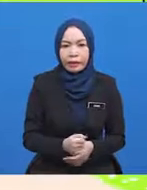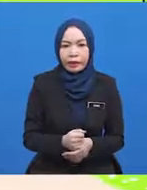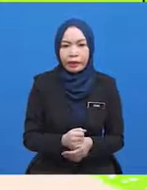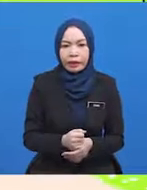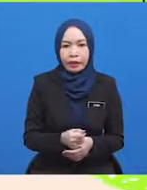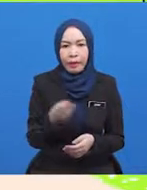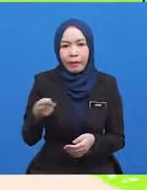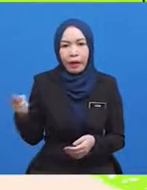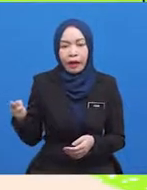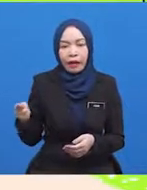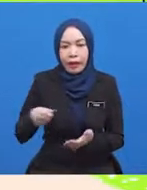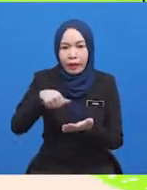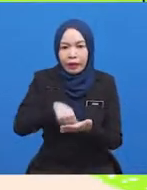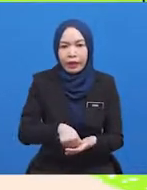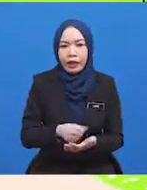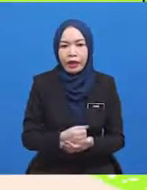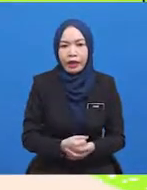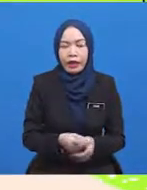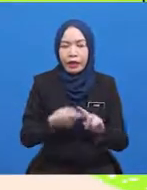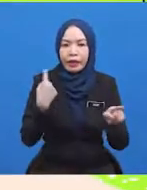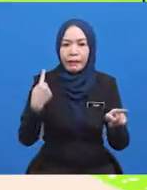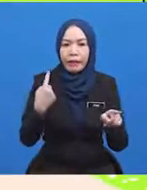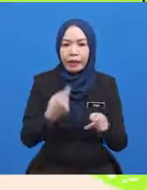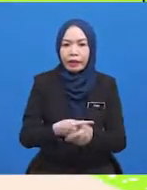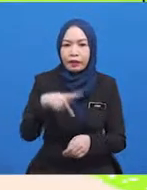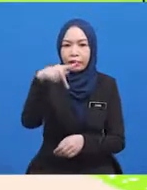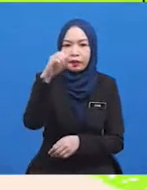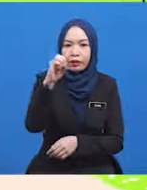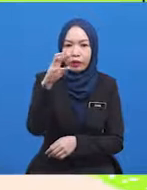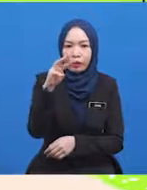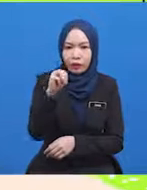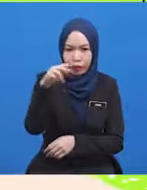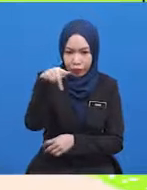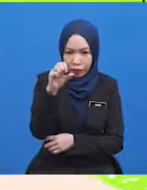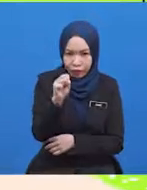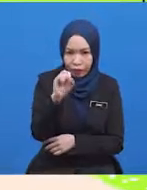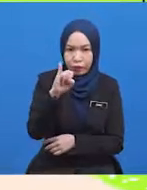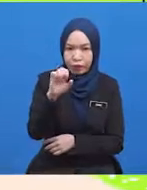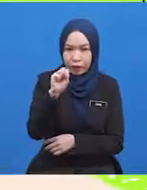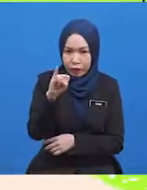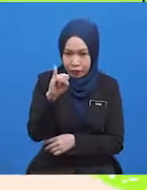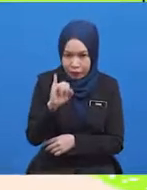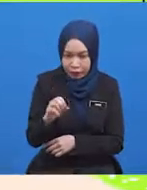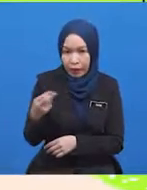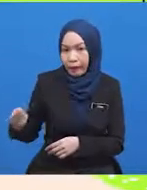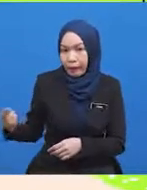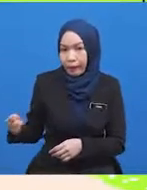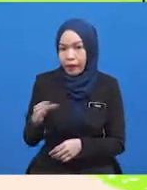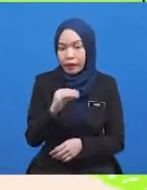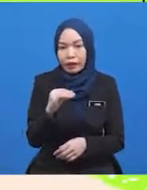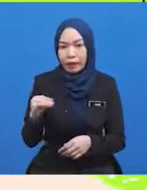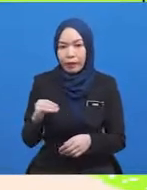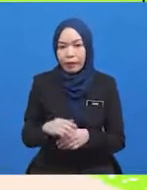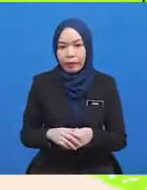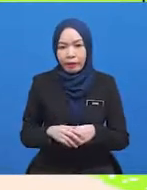mendapan. Batuan ini terdiri daripada komposisi dan dalam bentuk berlapis-lapis